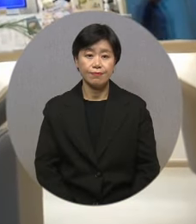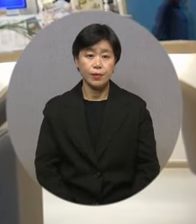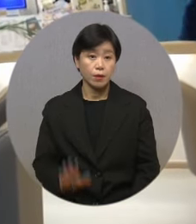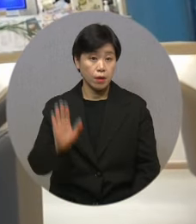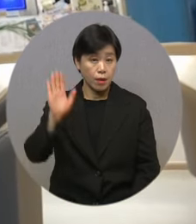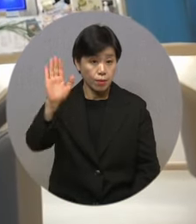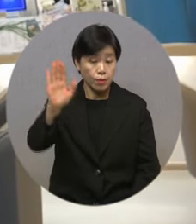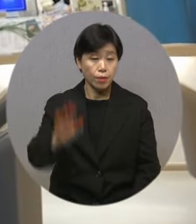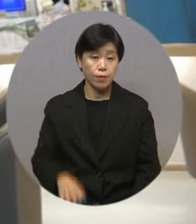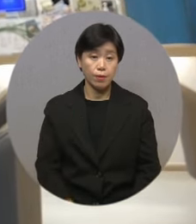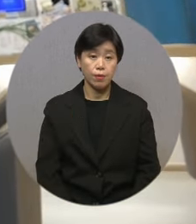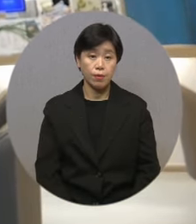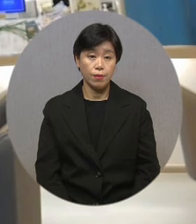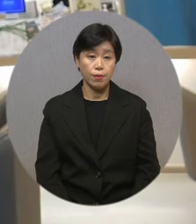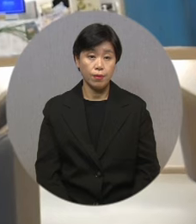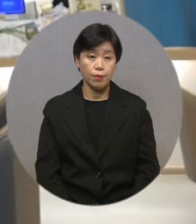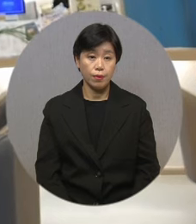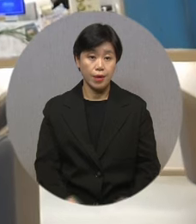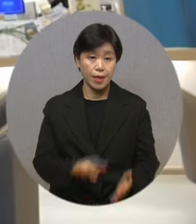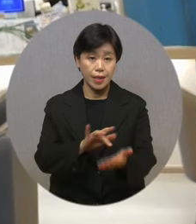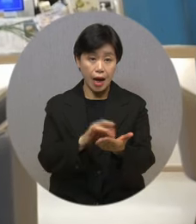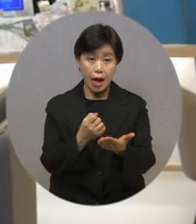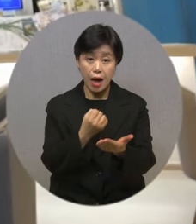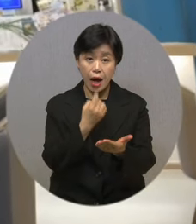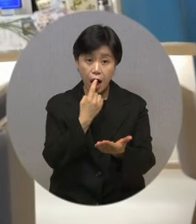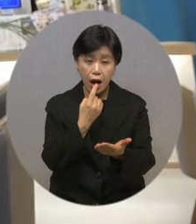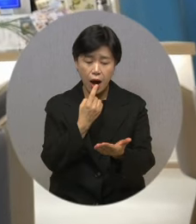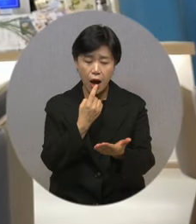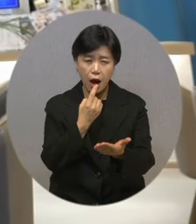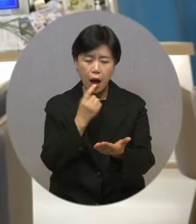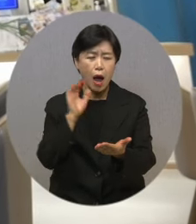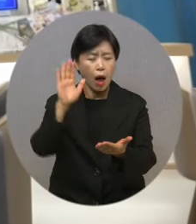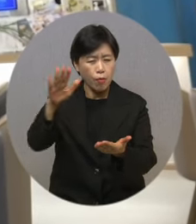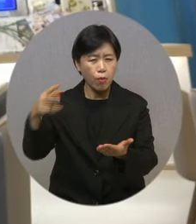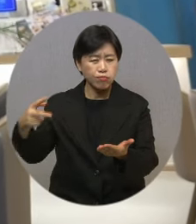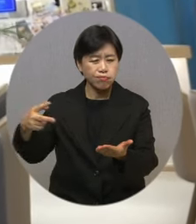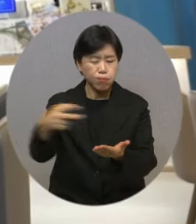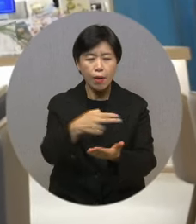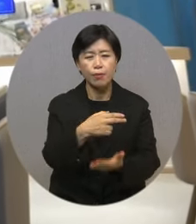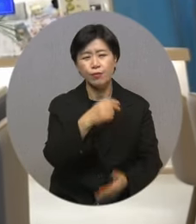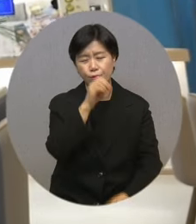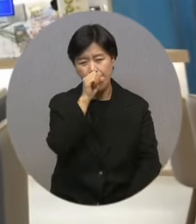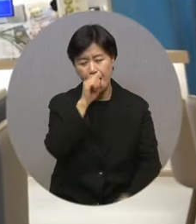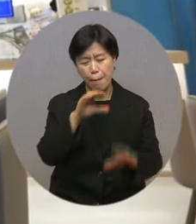건 복용하고 있는 약들 다 끊고